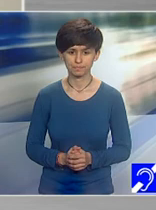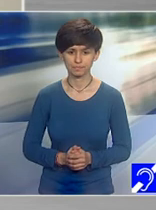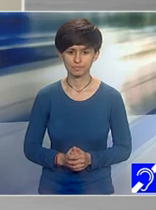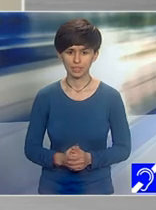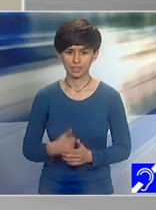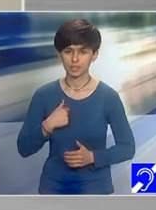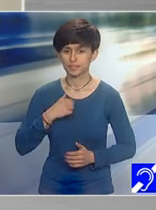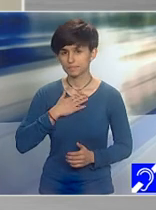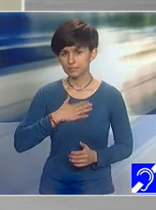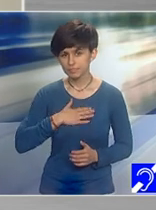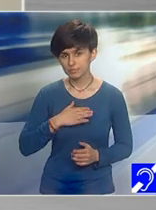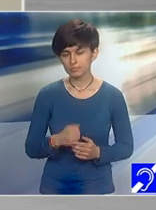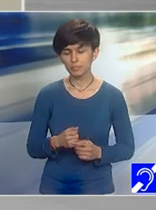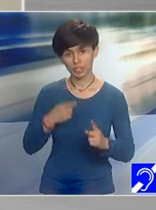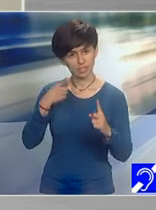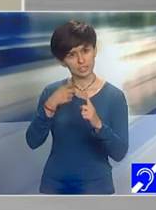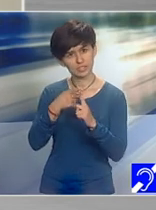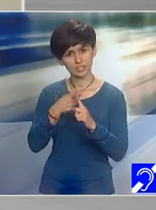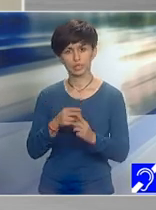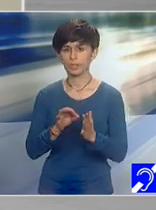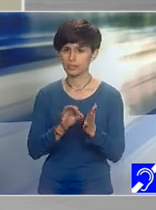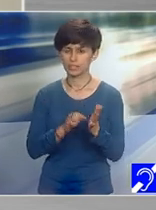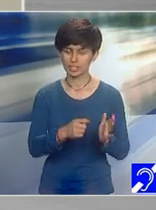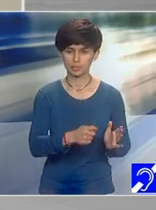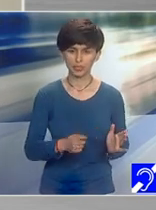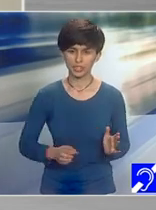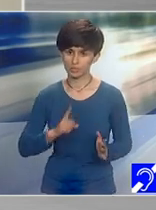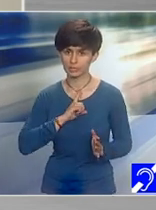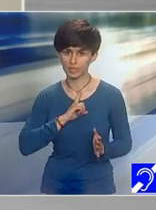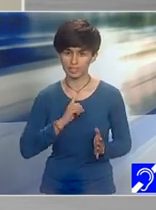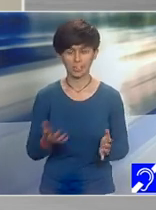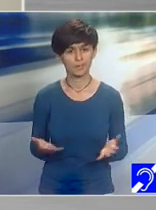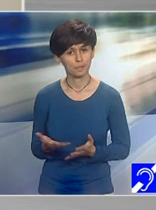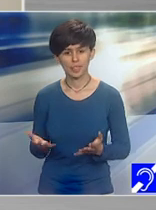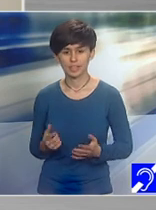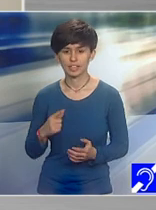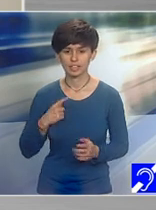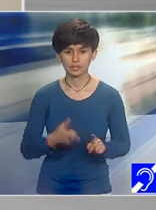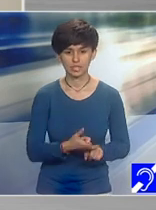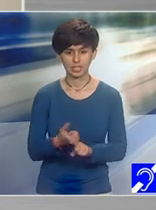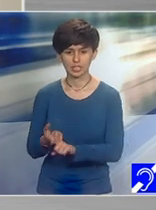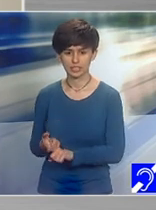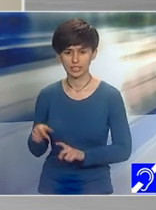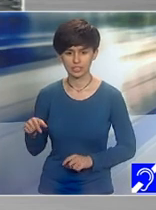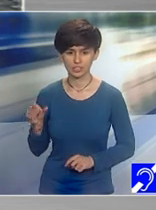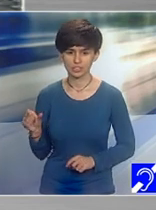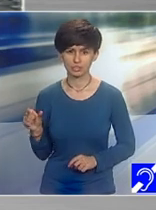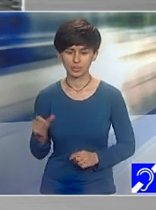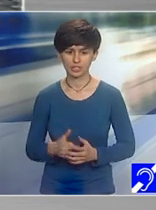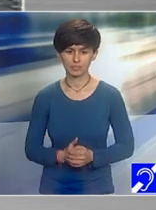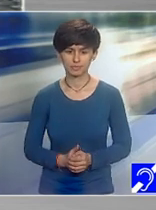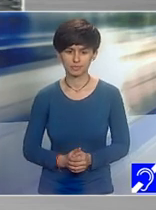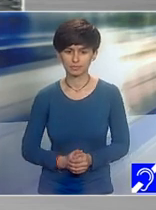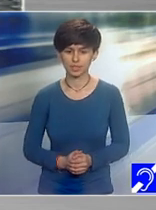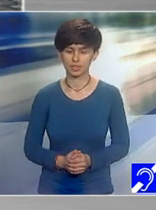vrea să vă axați pe acele puncte din proiectul dumneavoastră personal care vin exact pe această temă. Domnule